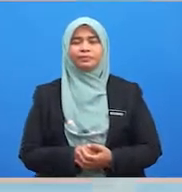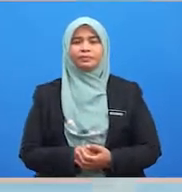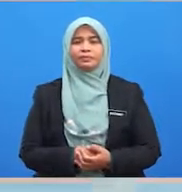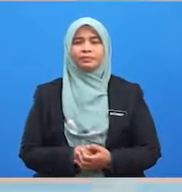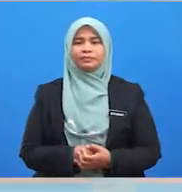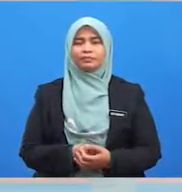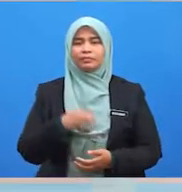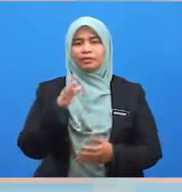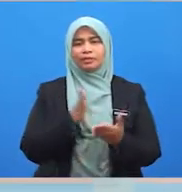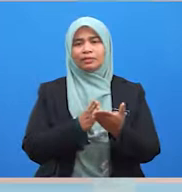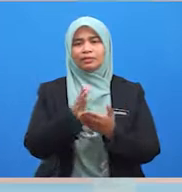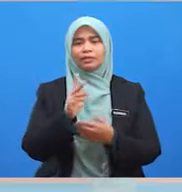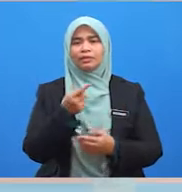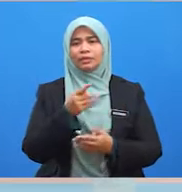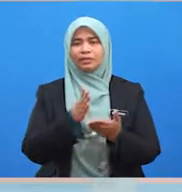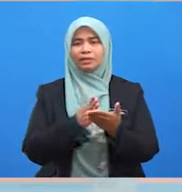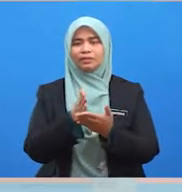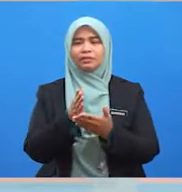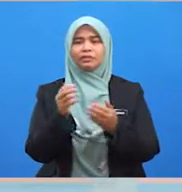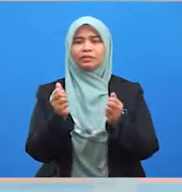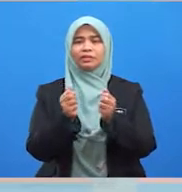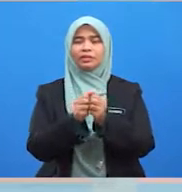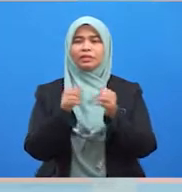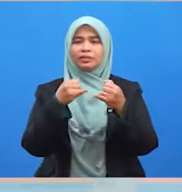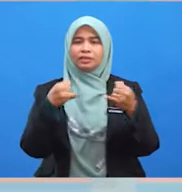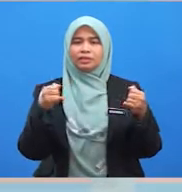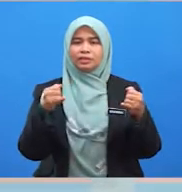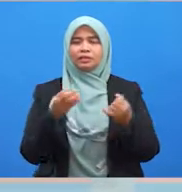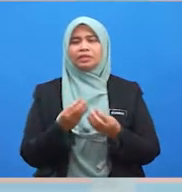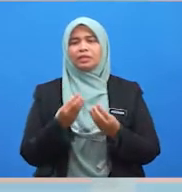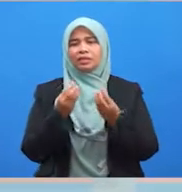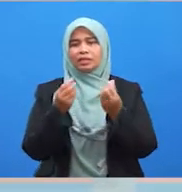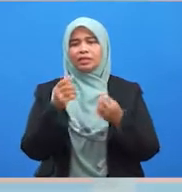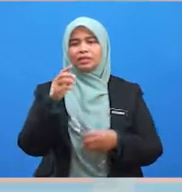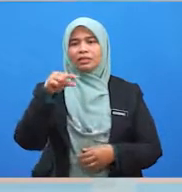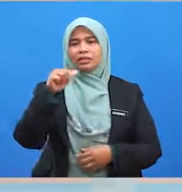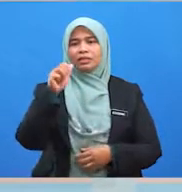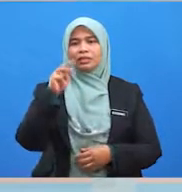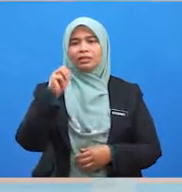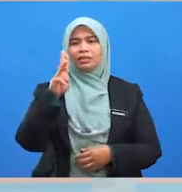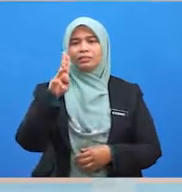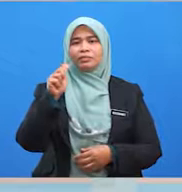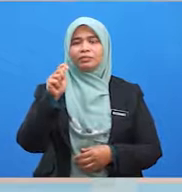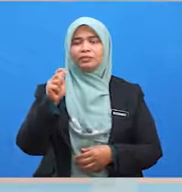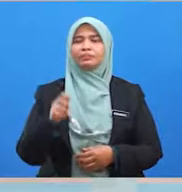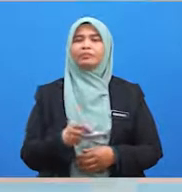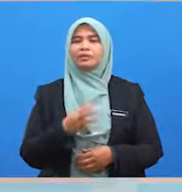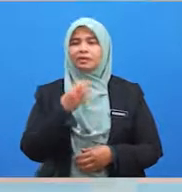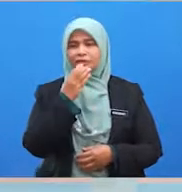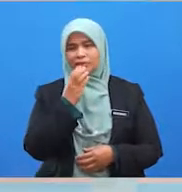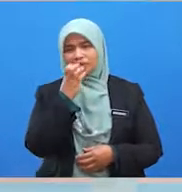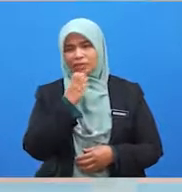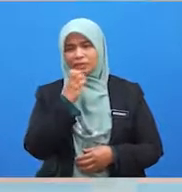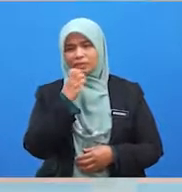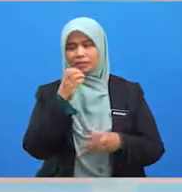Murid-murid, seterusnya kita teruskan dengan jenis tanah gambut. Nenas merupakan tanaman yang